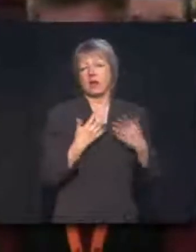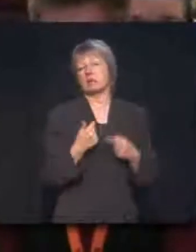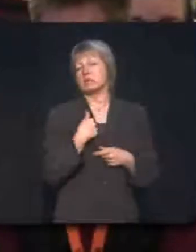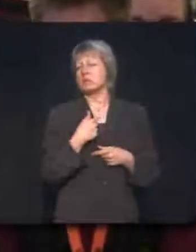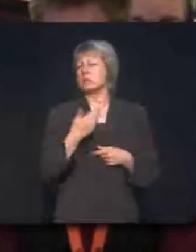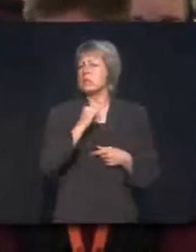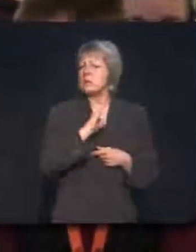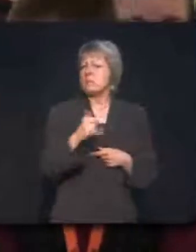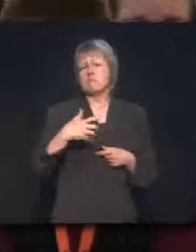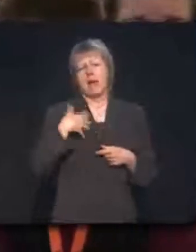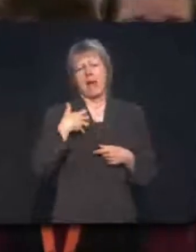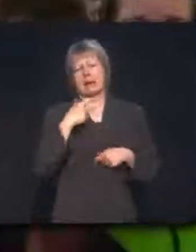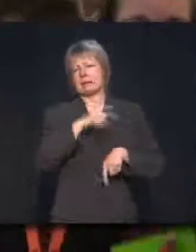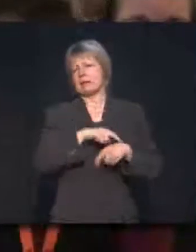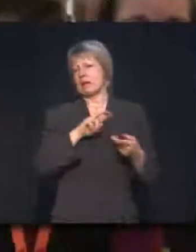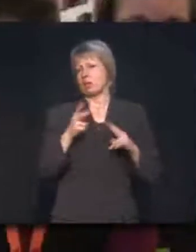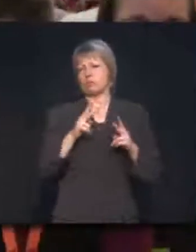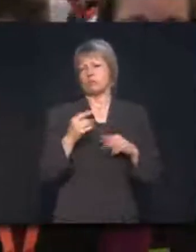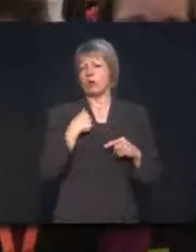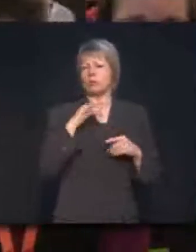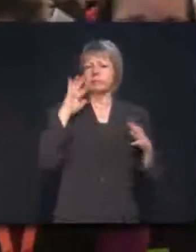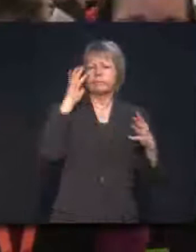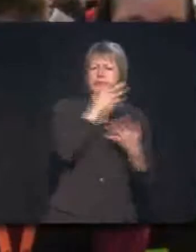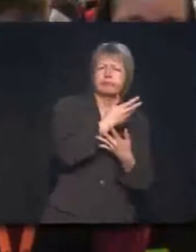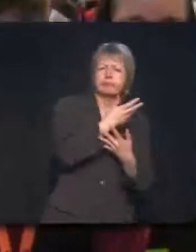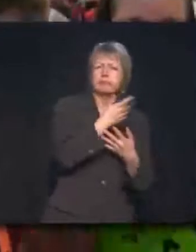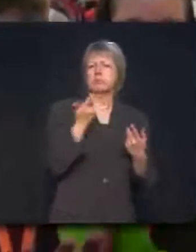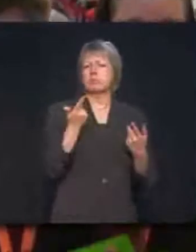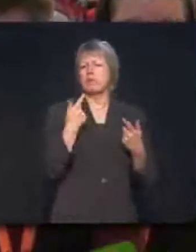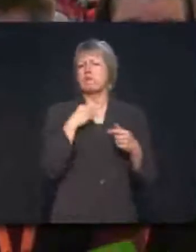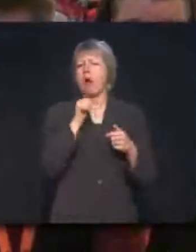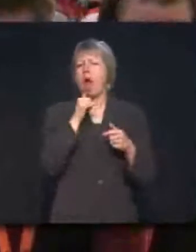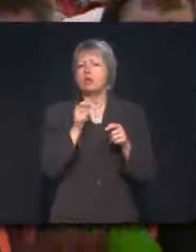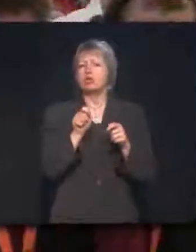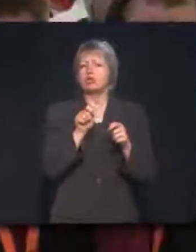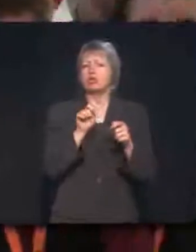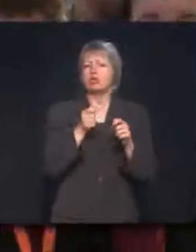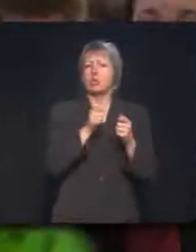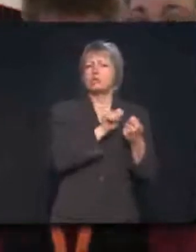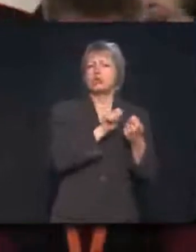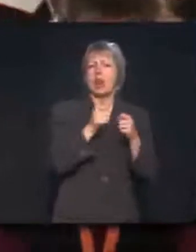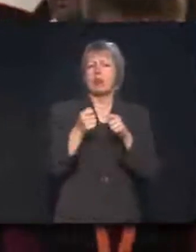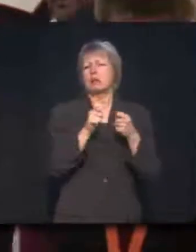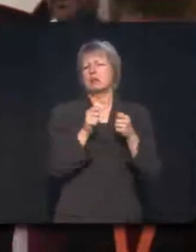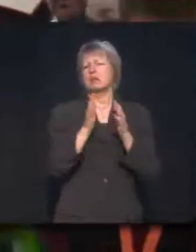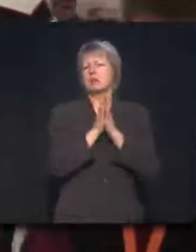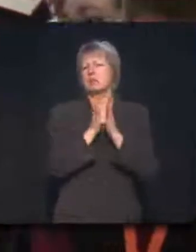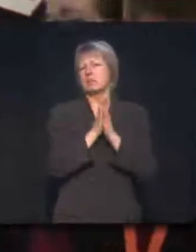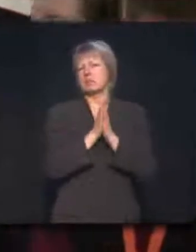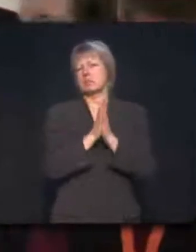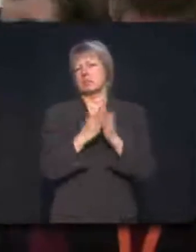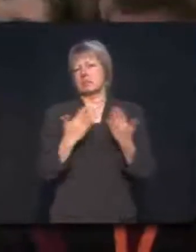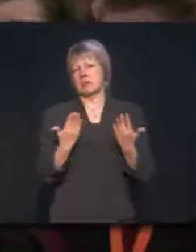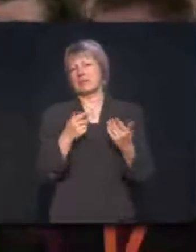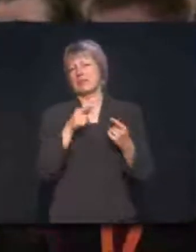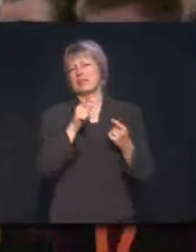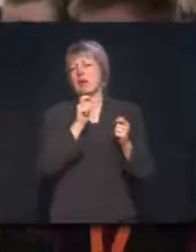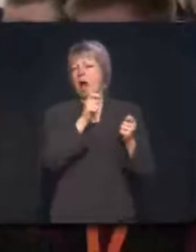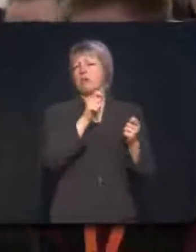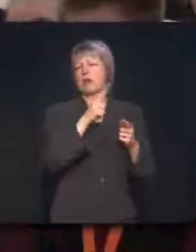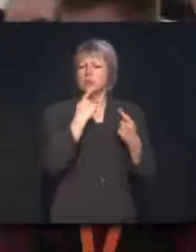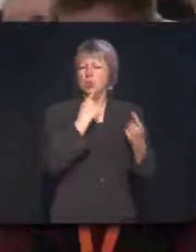umgestanden halt ja eine Stunde zurückgestellt habe oder vorgestellt und das ja ich bitte einfach nur diesen Antrag